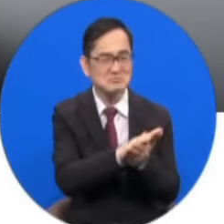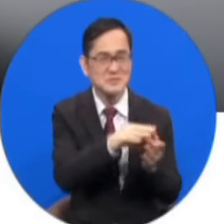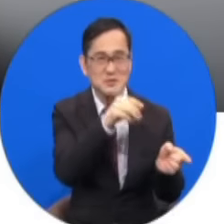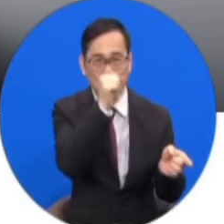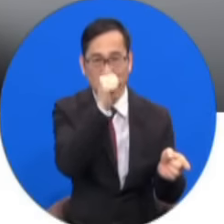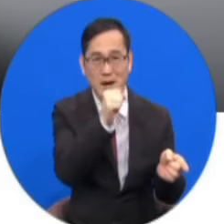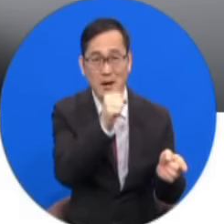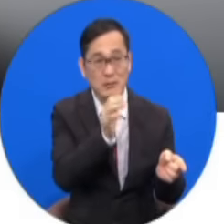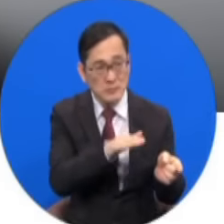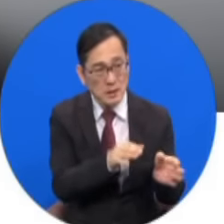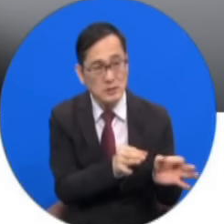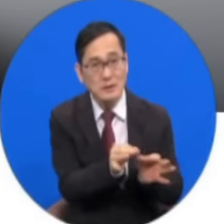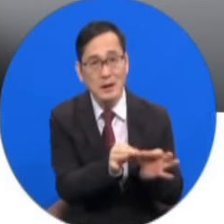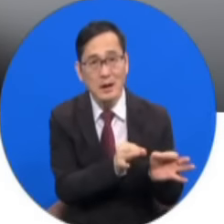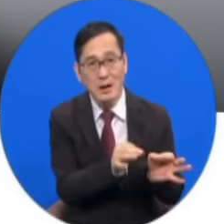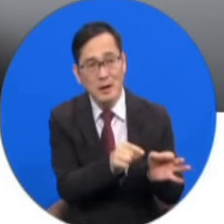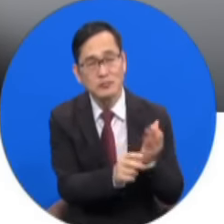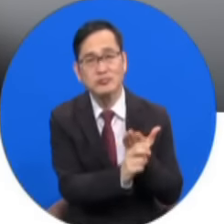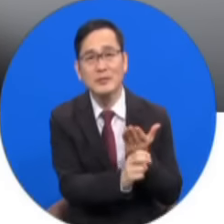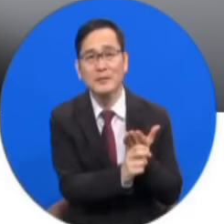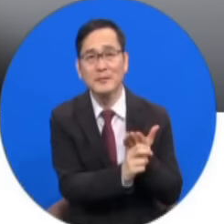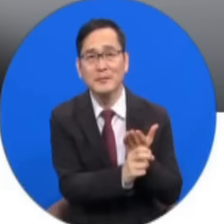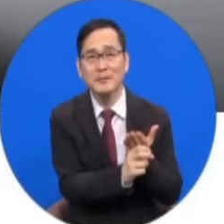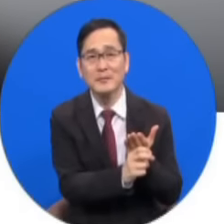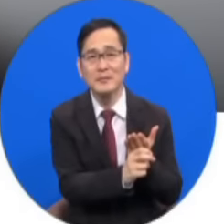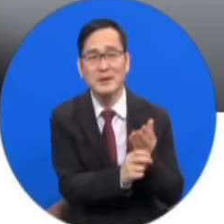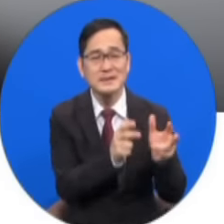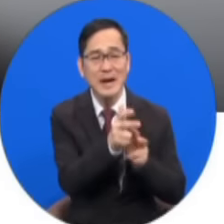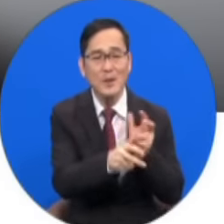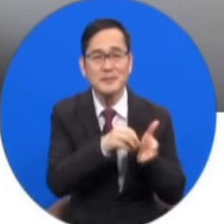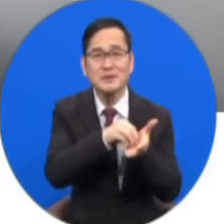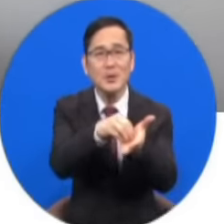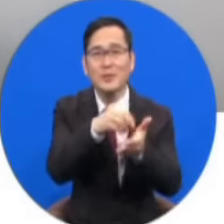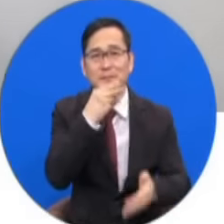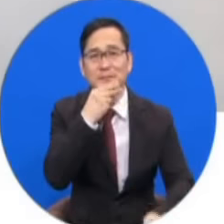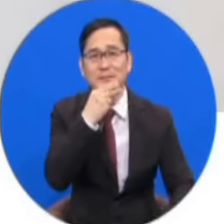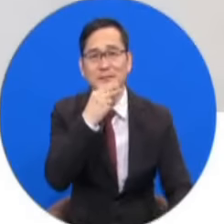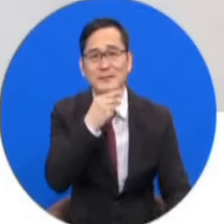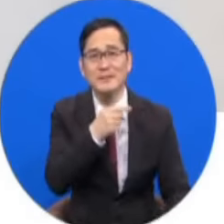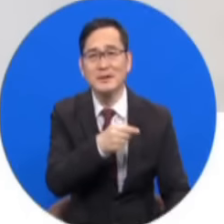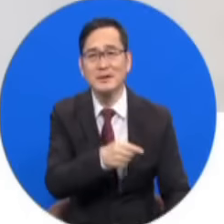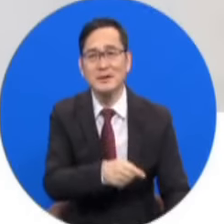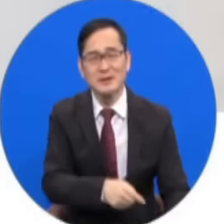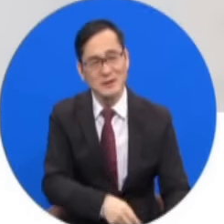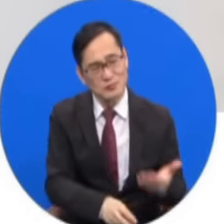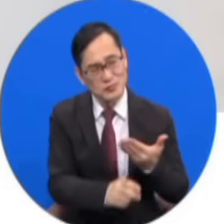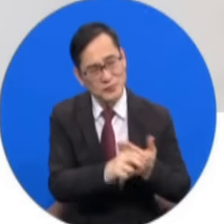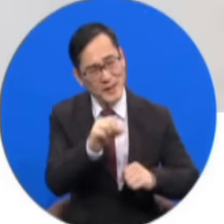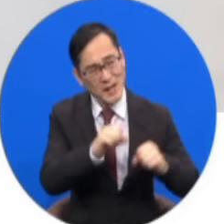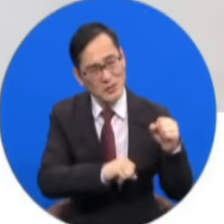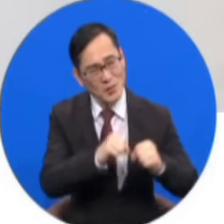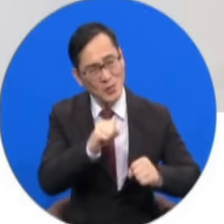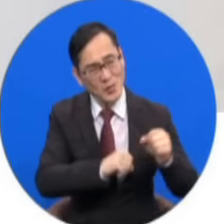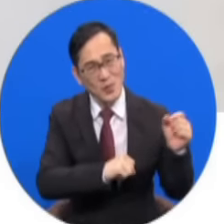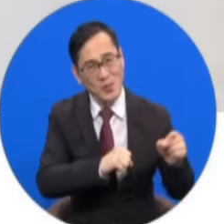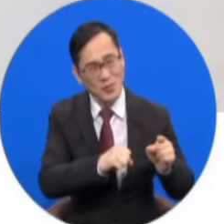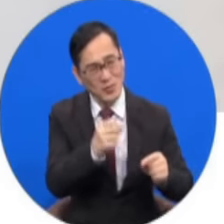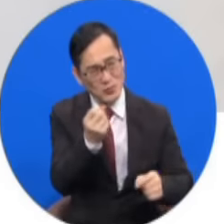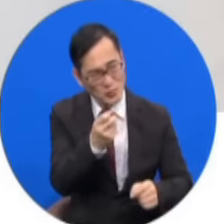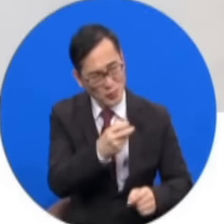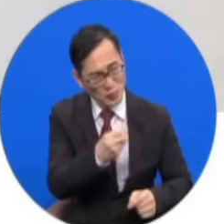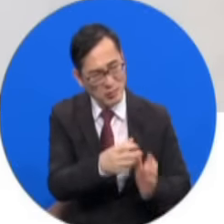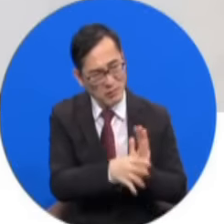준법의식을 결여한 문대 씨의 모습을 우리가 적나라하게 보고 있는 것이 아닌가 이렇게 생각을 하고요 어 지금 여러 가지